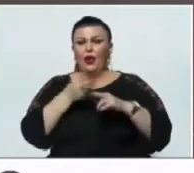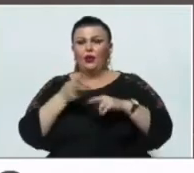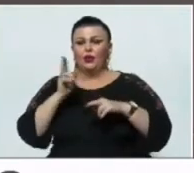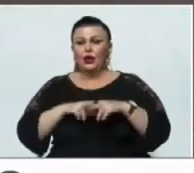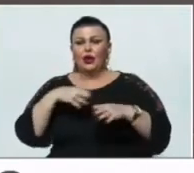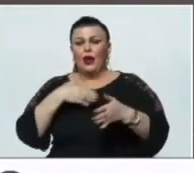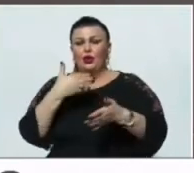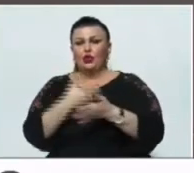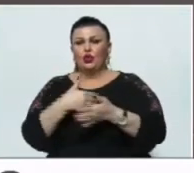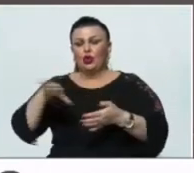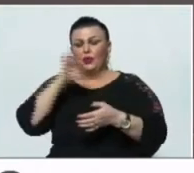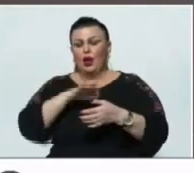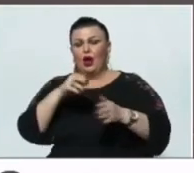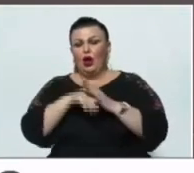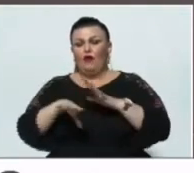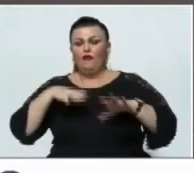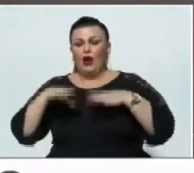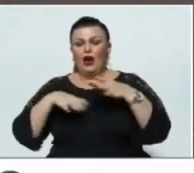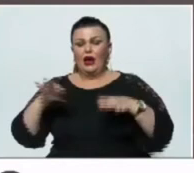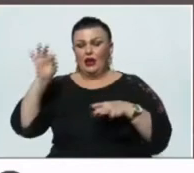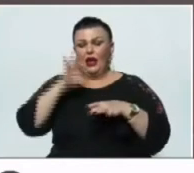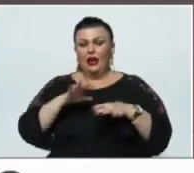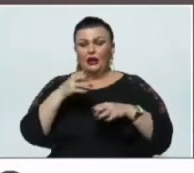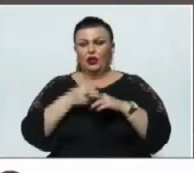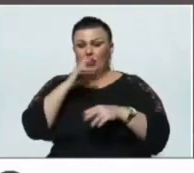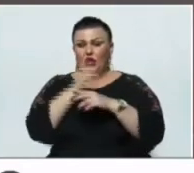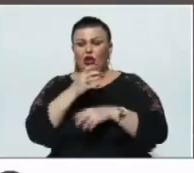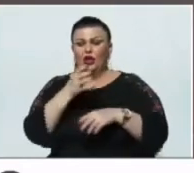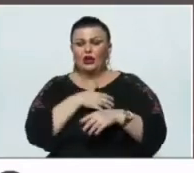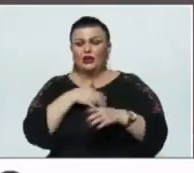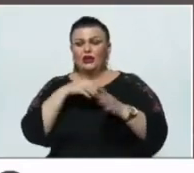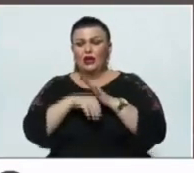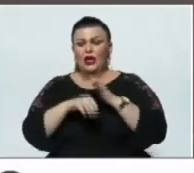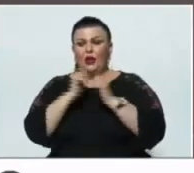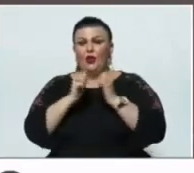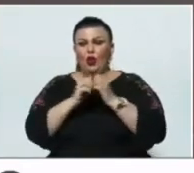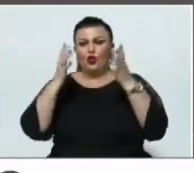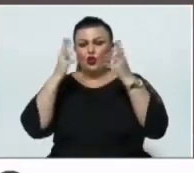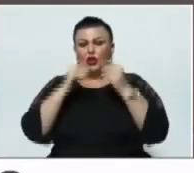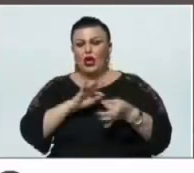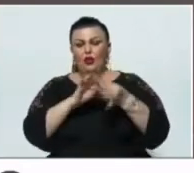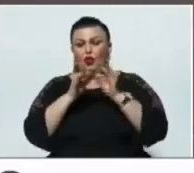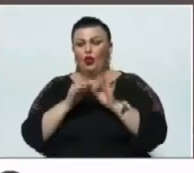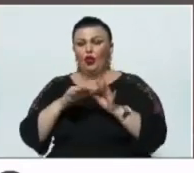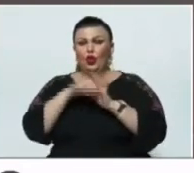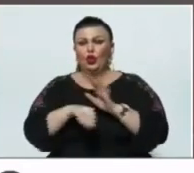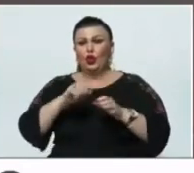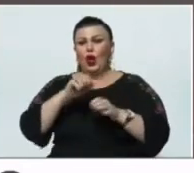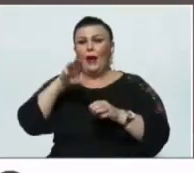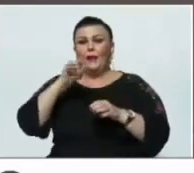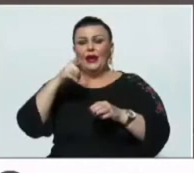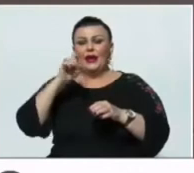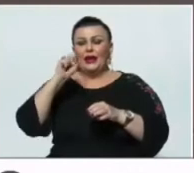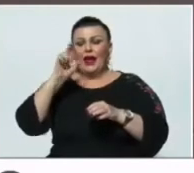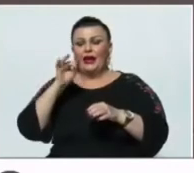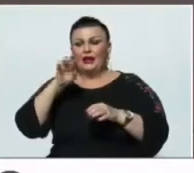bizim könüllərin fəaliyyəti barəndə çox danışmaq istəmirəm. İlkin olaraq istərdim bizim gündəliyimizə uyğun Miqrasiya Könüllər Təşkilatının